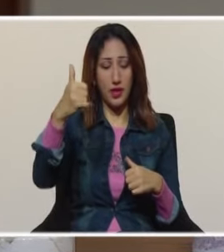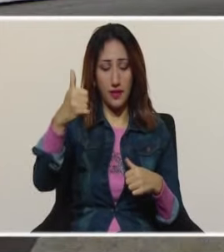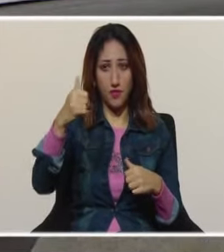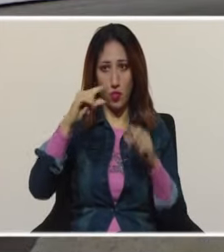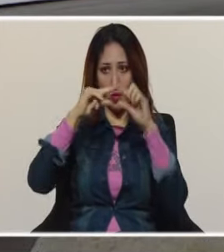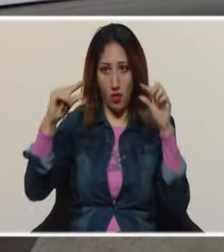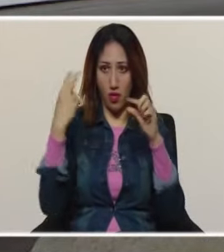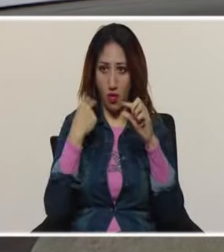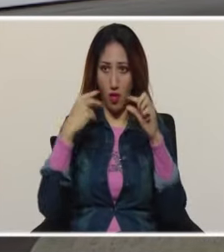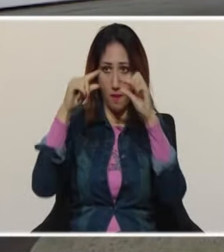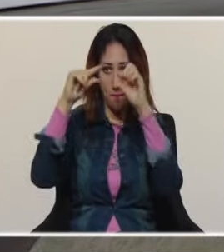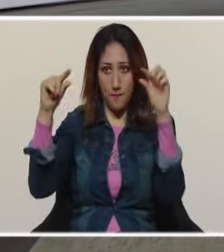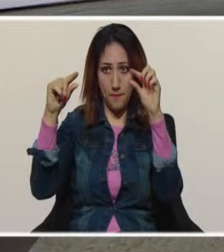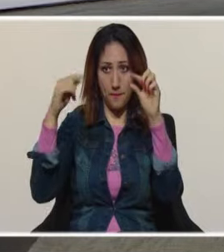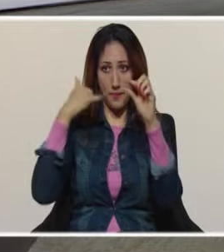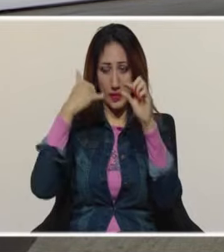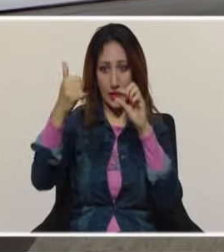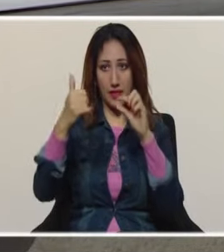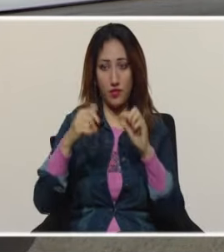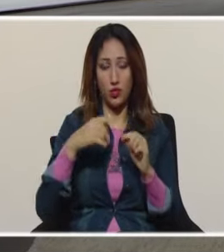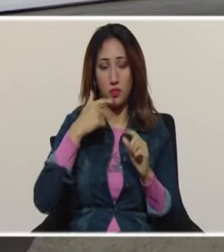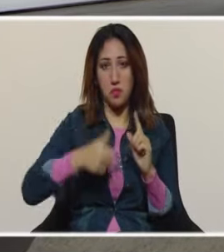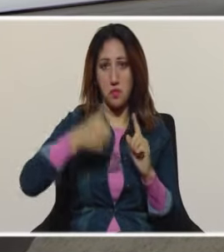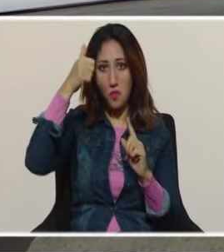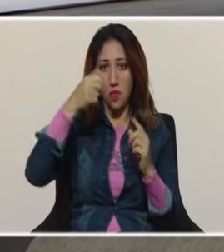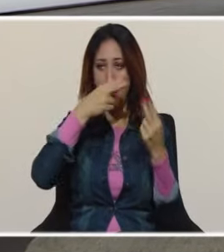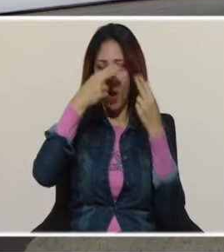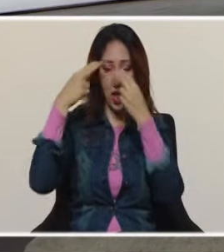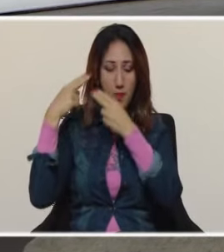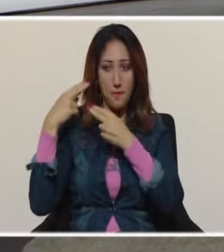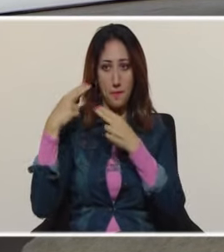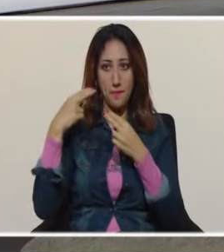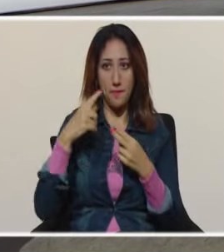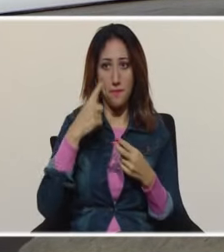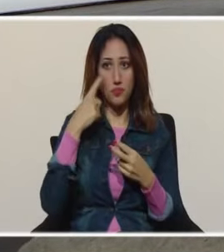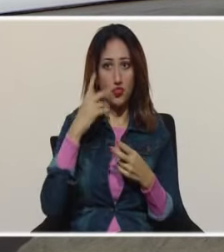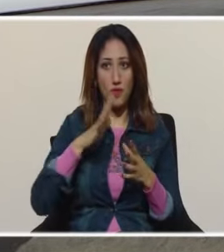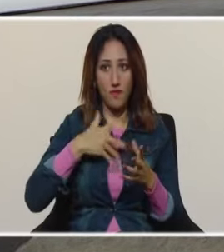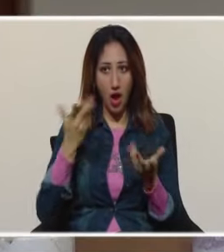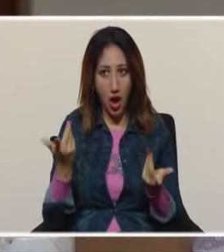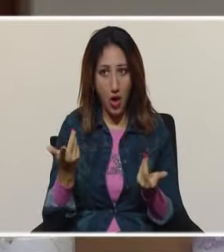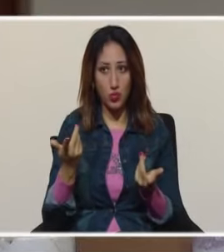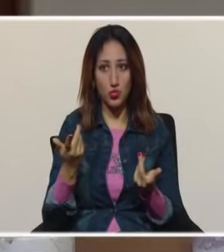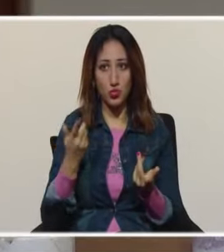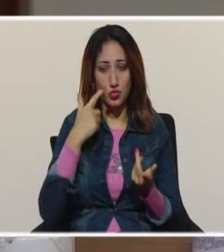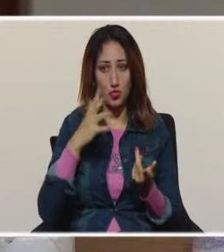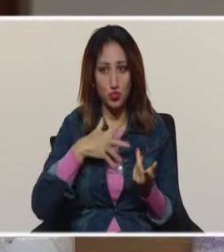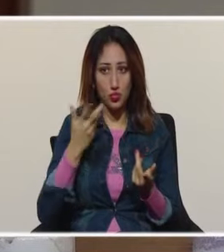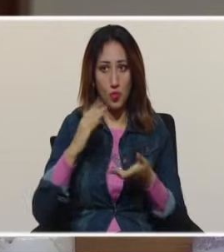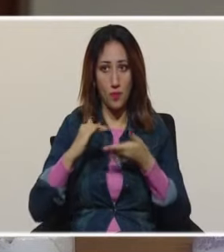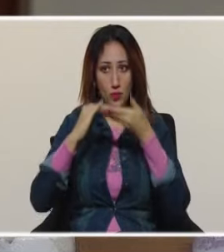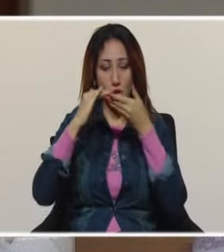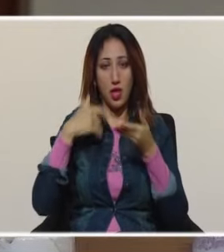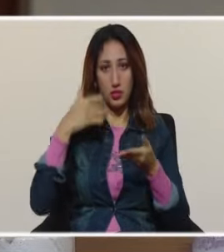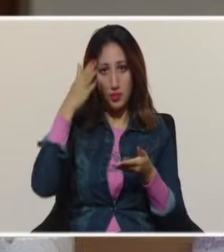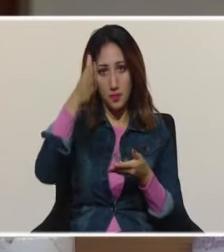اللي قدام حضراتكم. فقره حقق حلمك هي فقره تلبيه الاحتياجات. احنا بنسعى جدا ان احنا نيجي لغايه